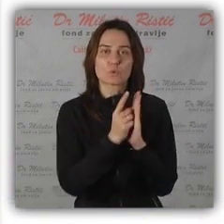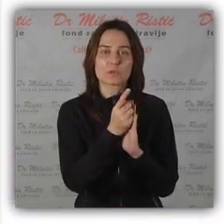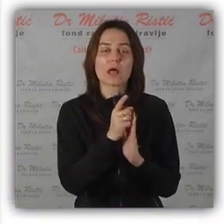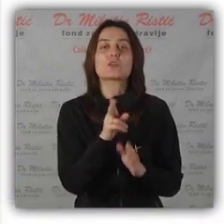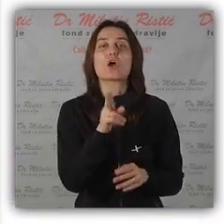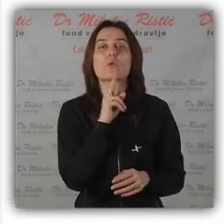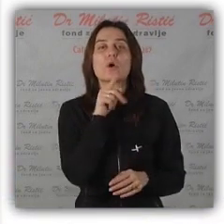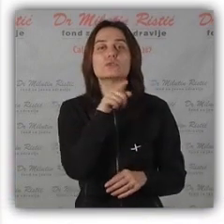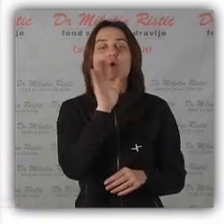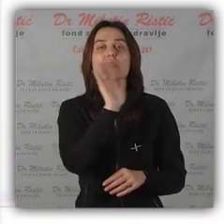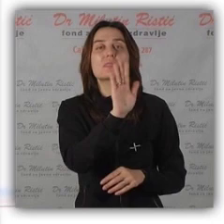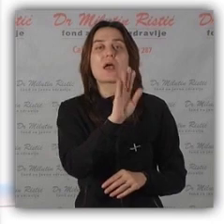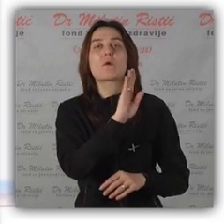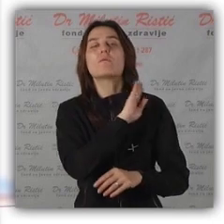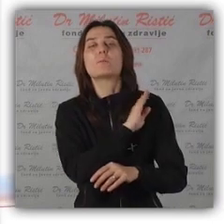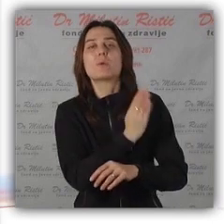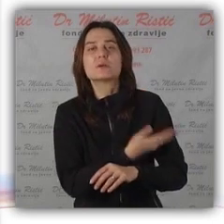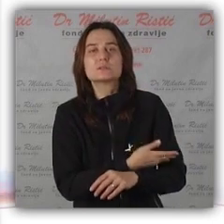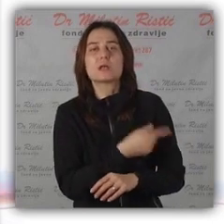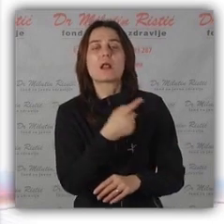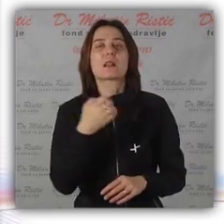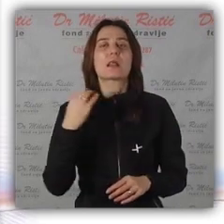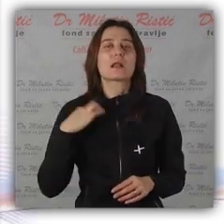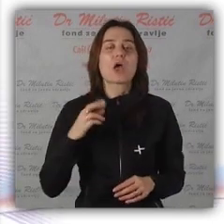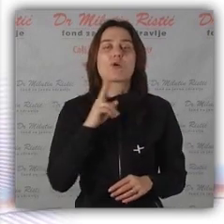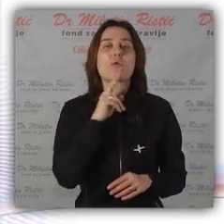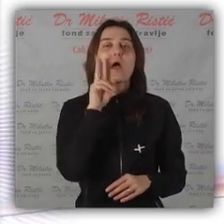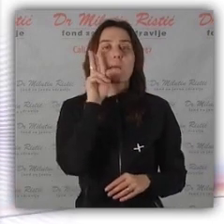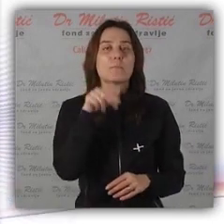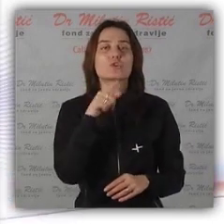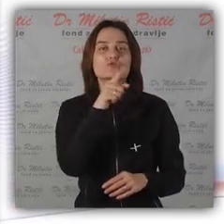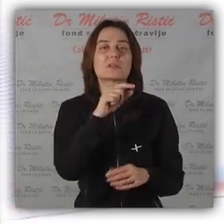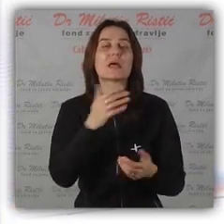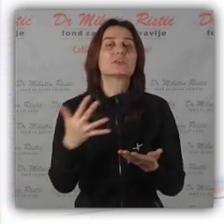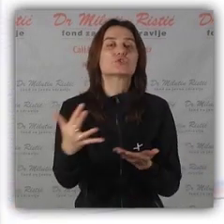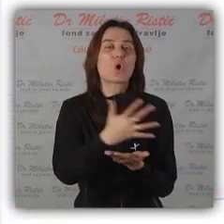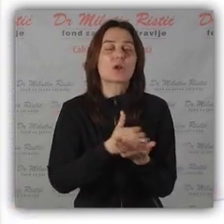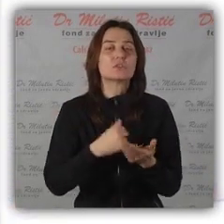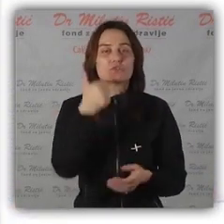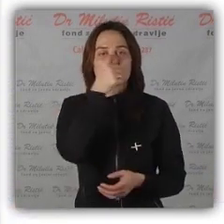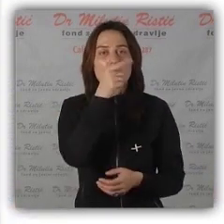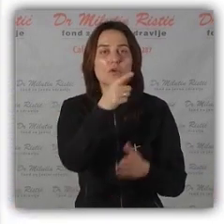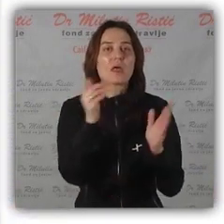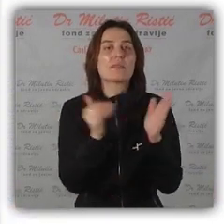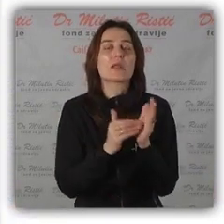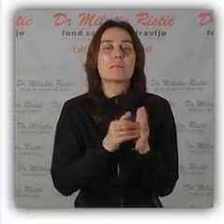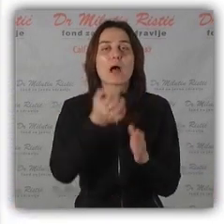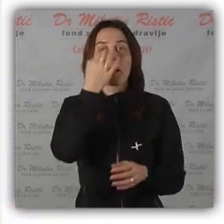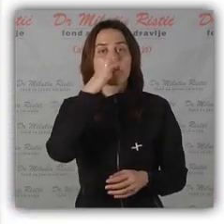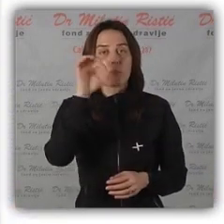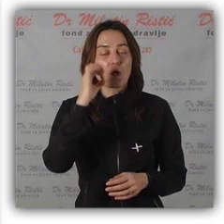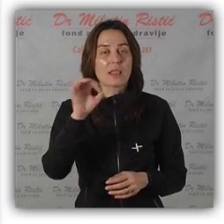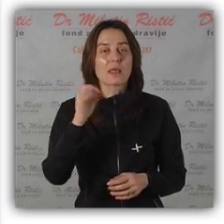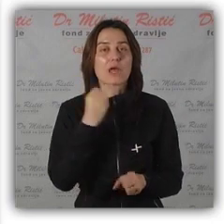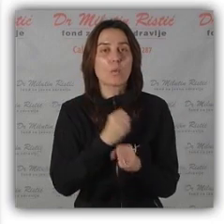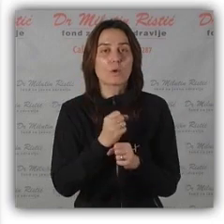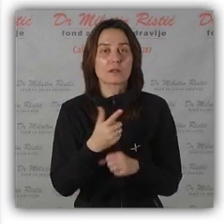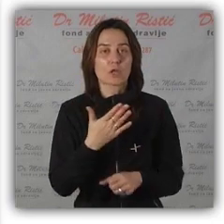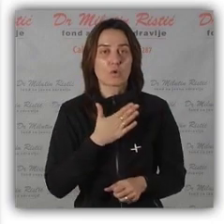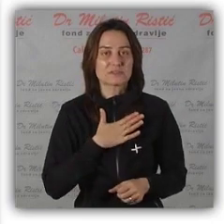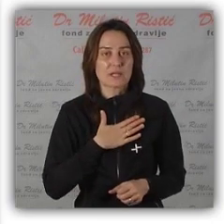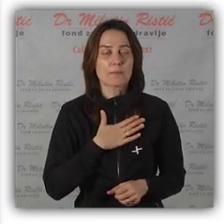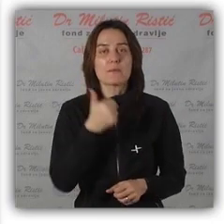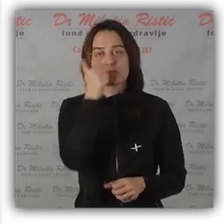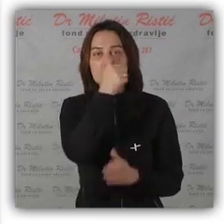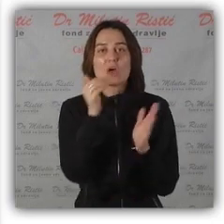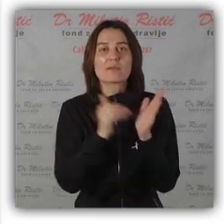dobijene rezultate, koje su tu neki njegovi potencijali, resursi koje može da iskoristi, šta je ono što treba da unapredi kod